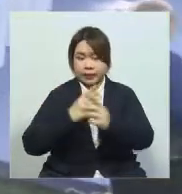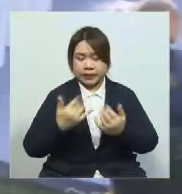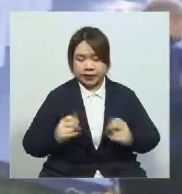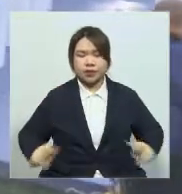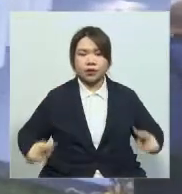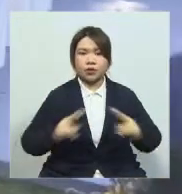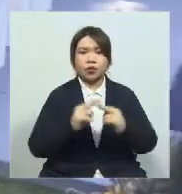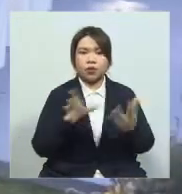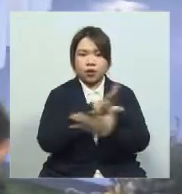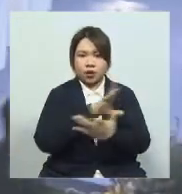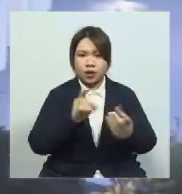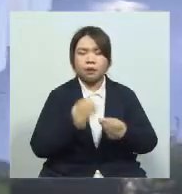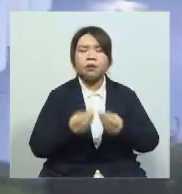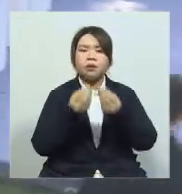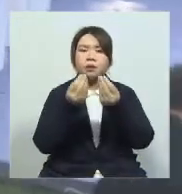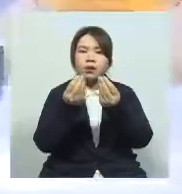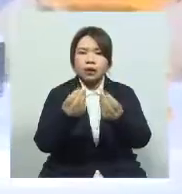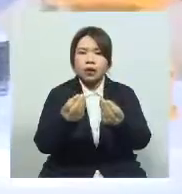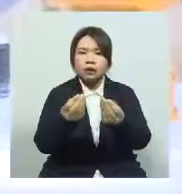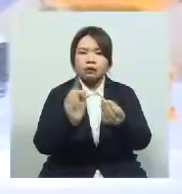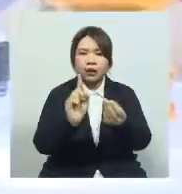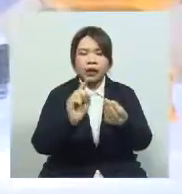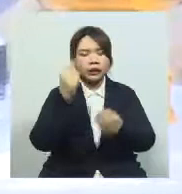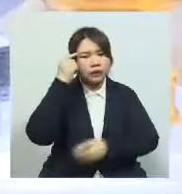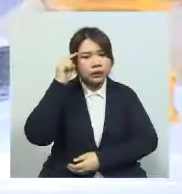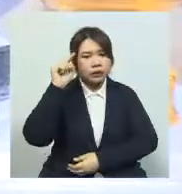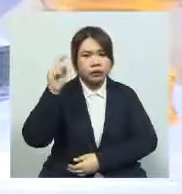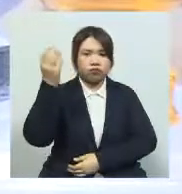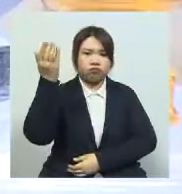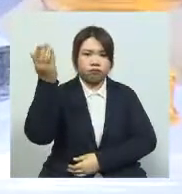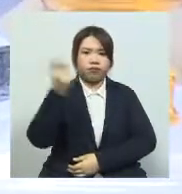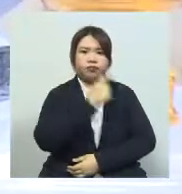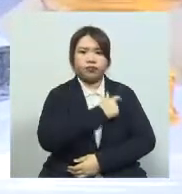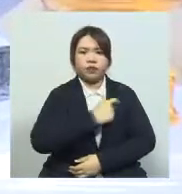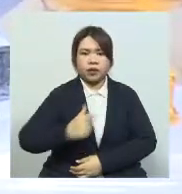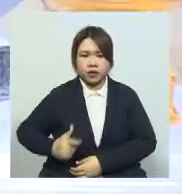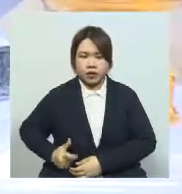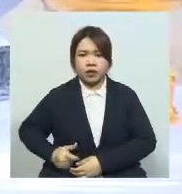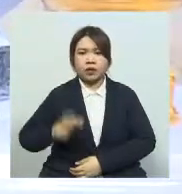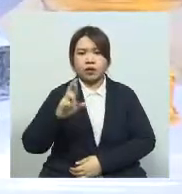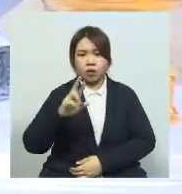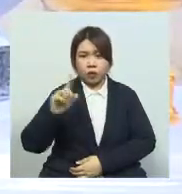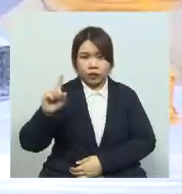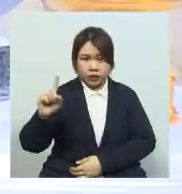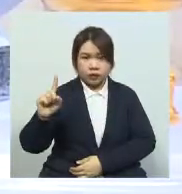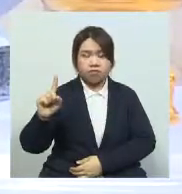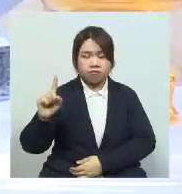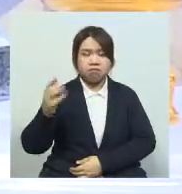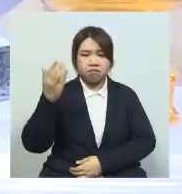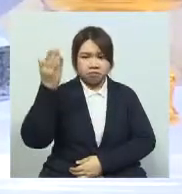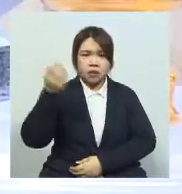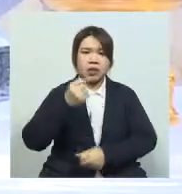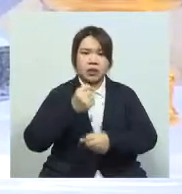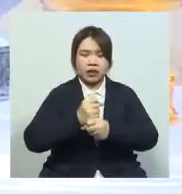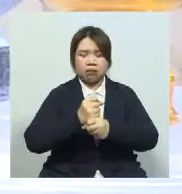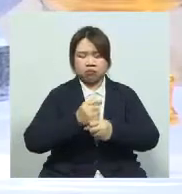ธรรมเนี่ยจัดขึ้นเพื่อเป็นการน้อมรำลึกในพระมหากรุณาธิคุณของพระบาทสมเด็จพระพุทธยอดฟ้าจุฬาโลกมหาราชที่ทรงสถ